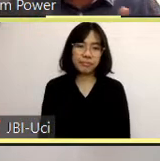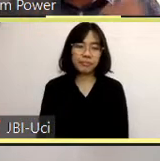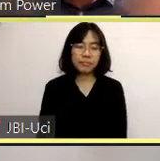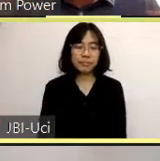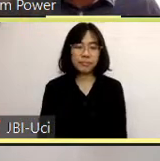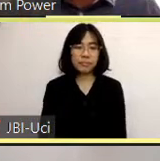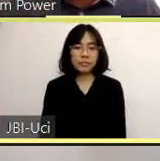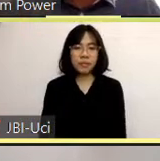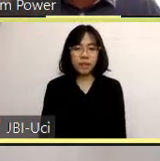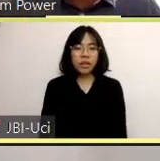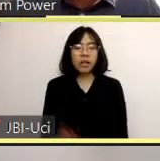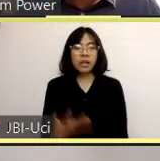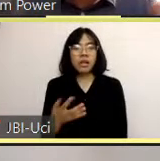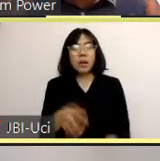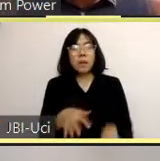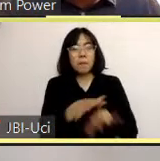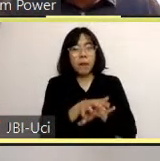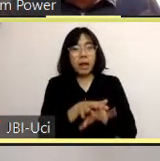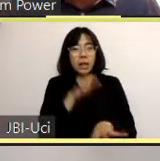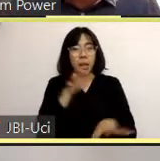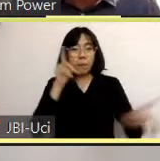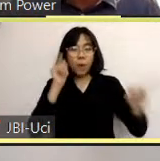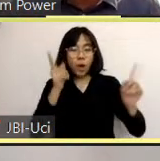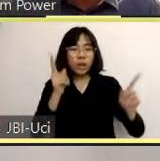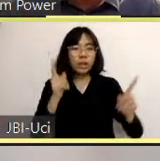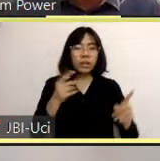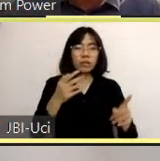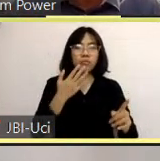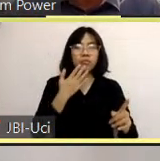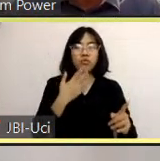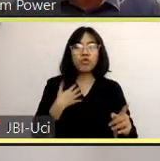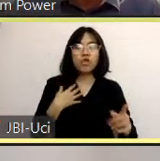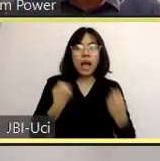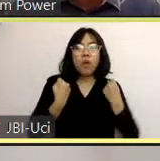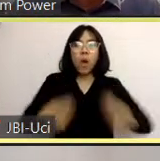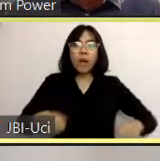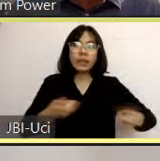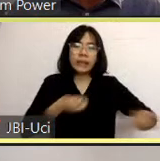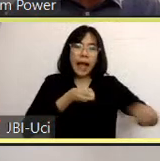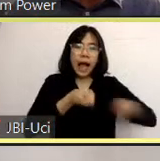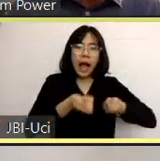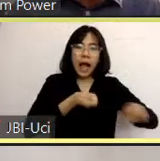partai itu memiliki kendali penuh terhadap proses pencalonan presiden.